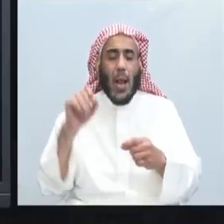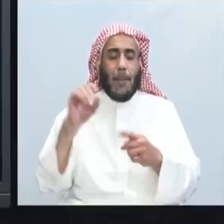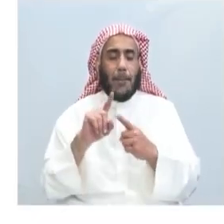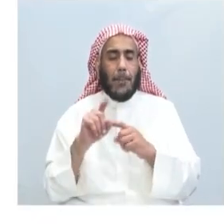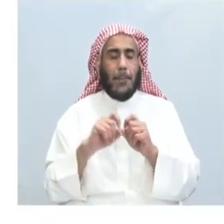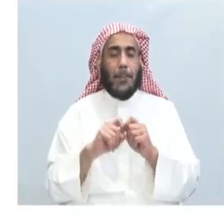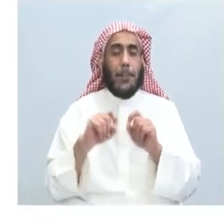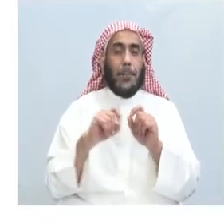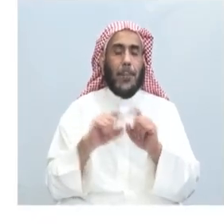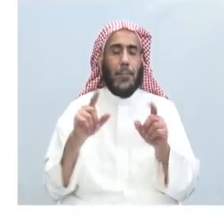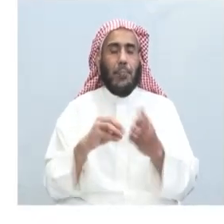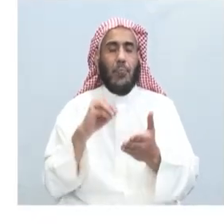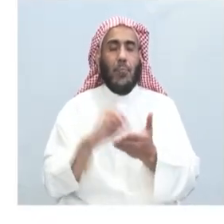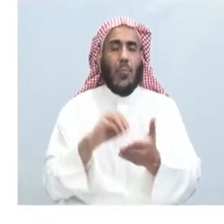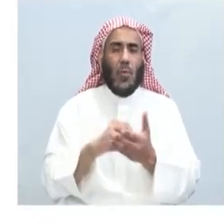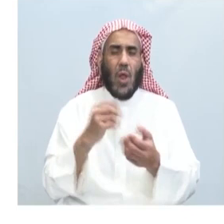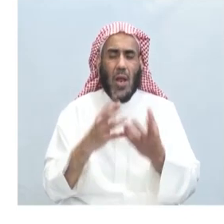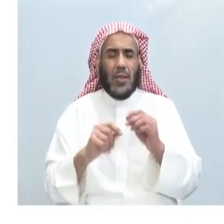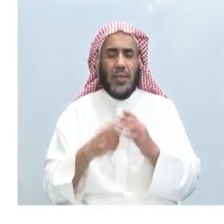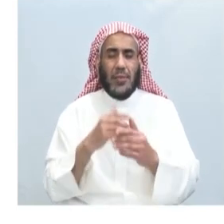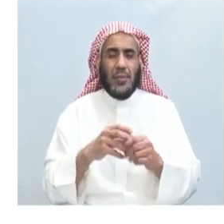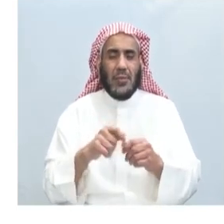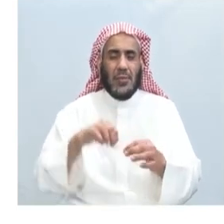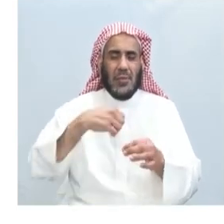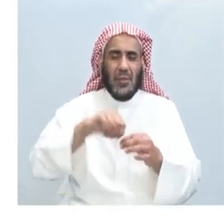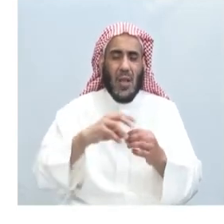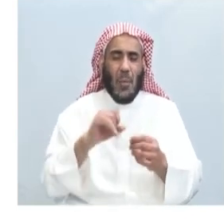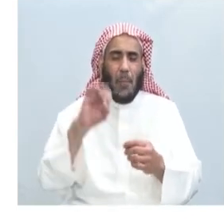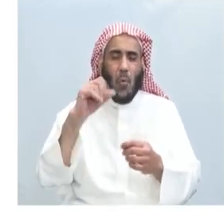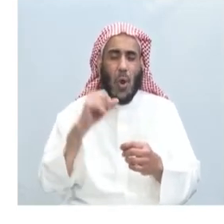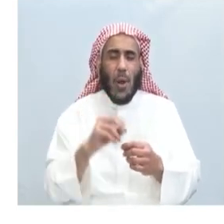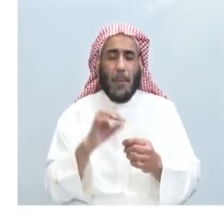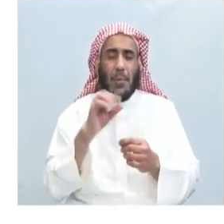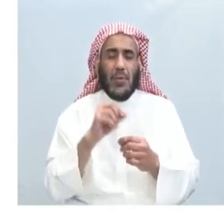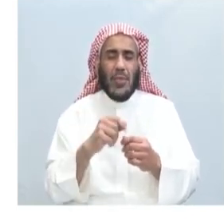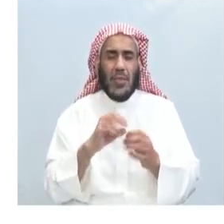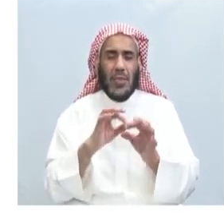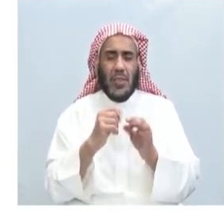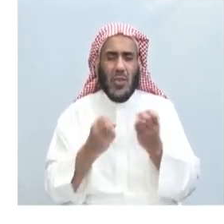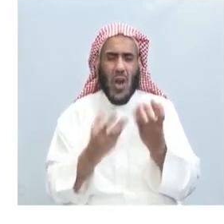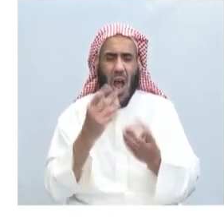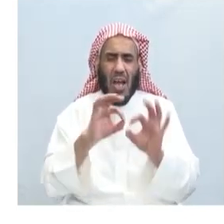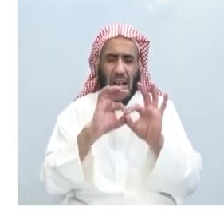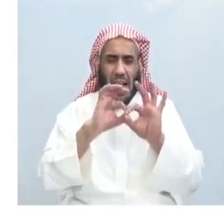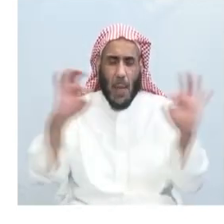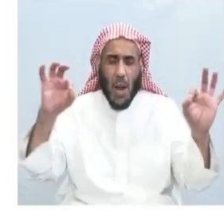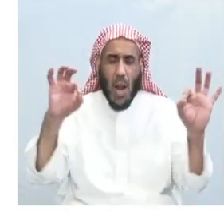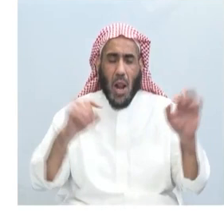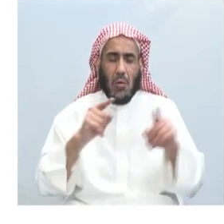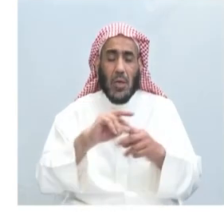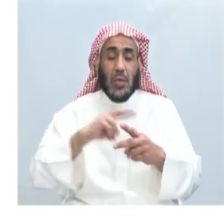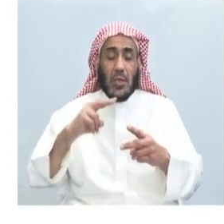بالانثي هو المحتوى الحراري الناتج عن حرق واحد مول من الماده احتراق كامل بالنسبه